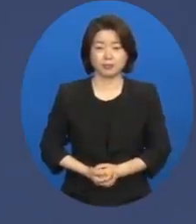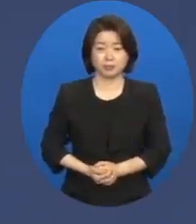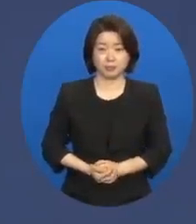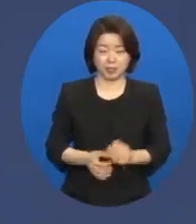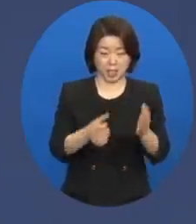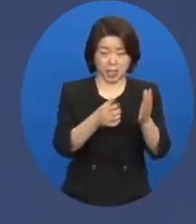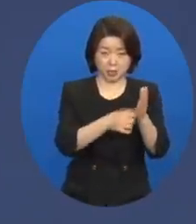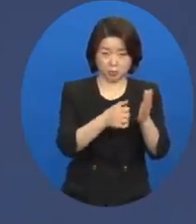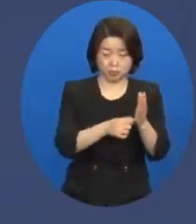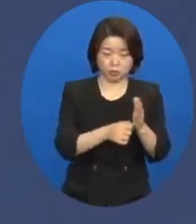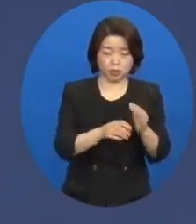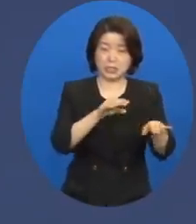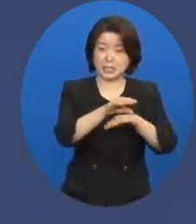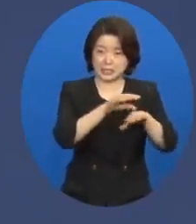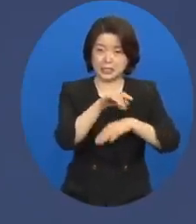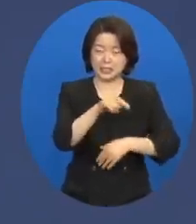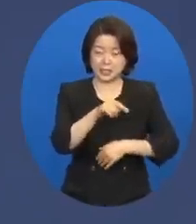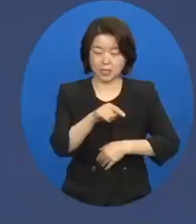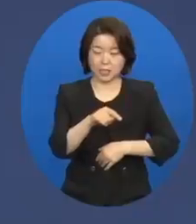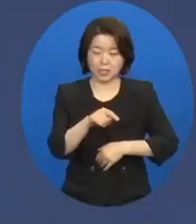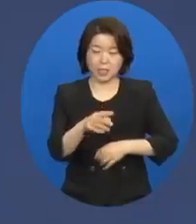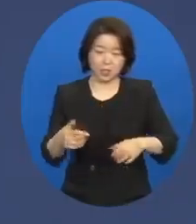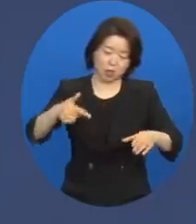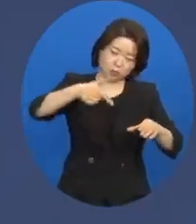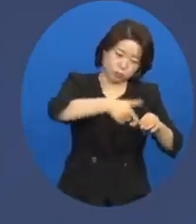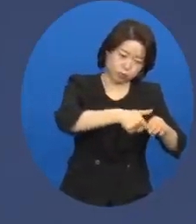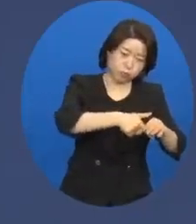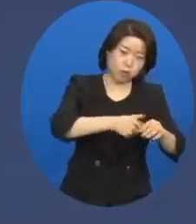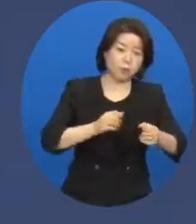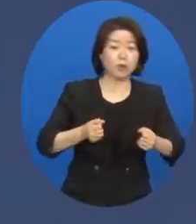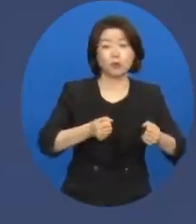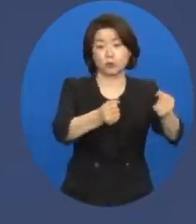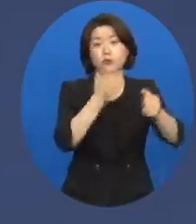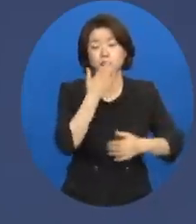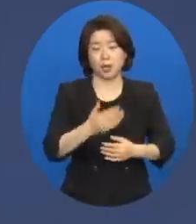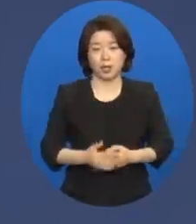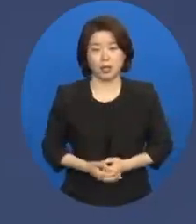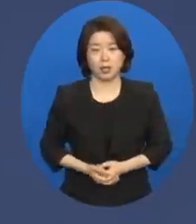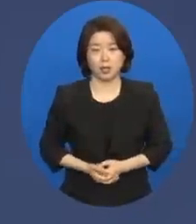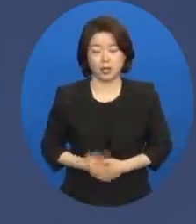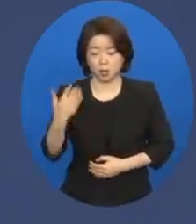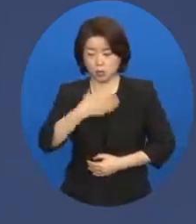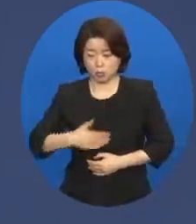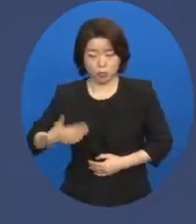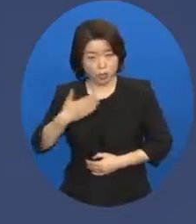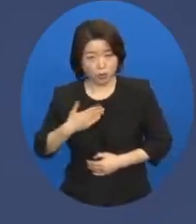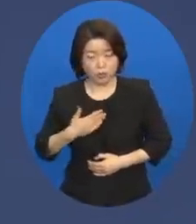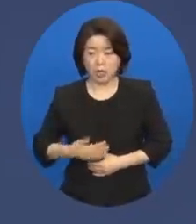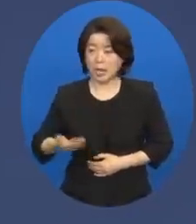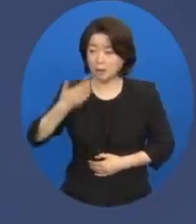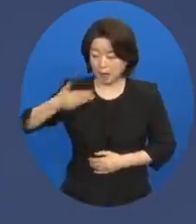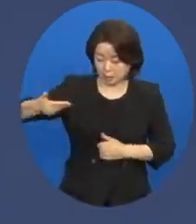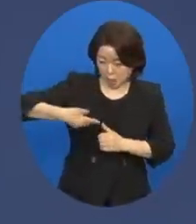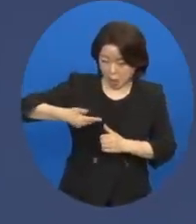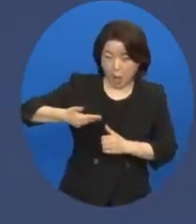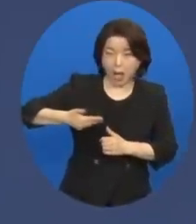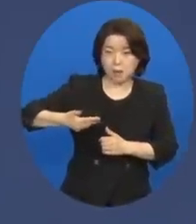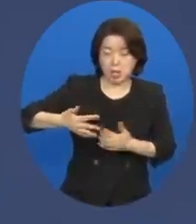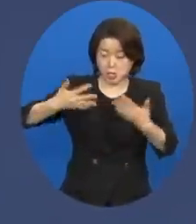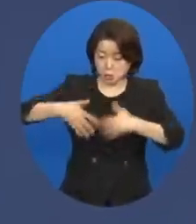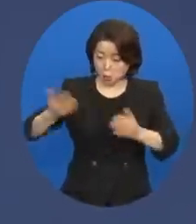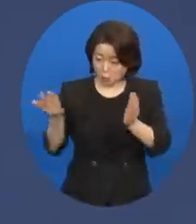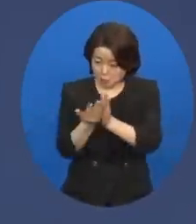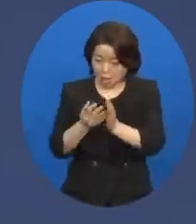물질적인 자동차는 기름 넣으면 가요. 우리의 육체는요, 밥 먹고 에너지 공급하면, 조건을